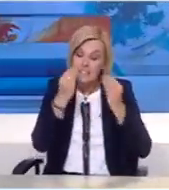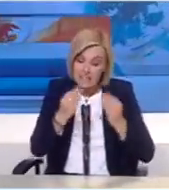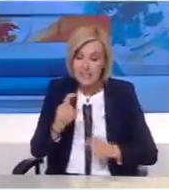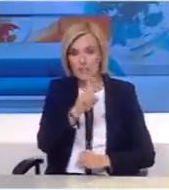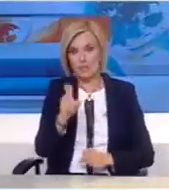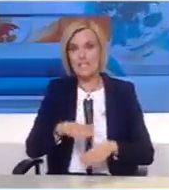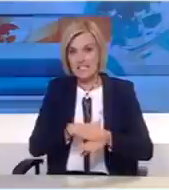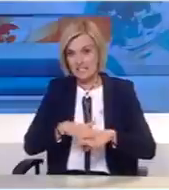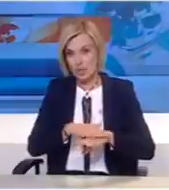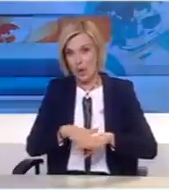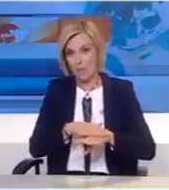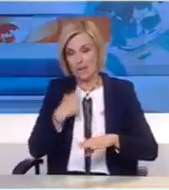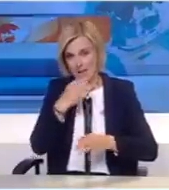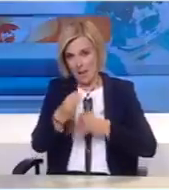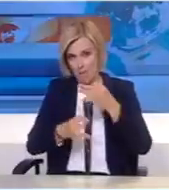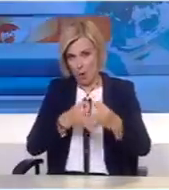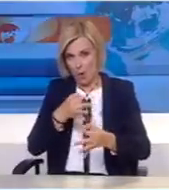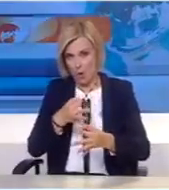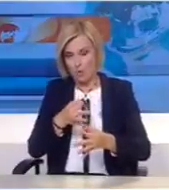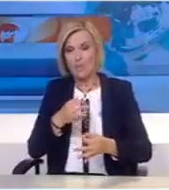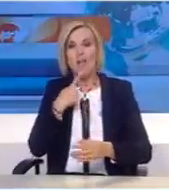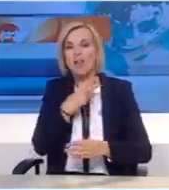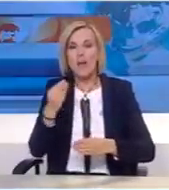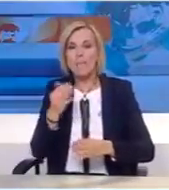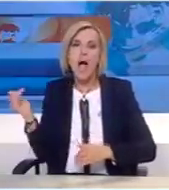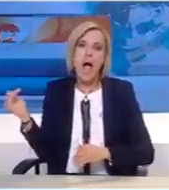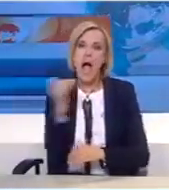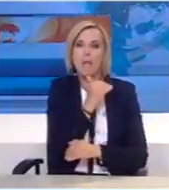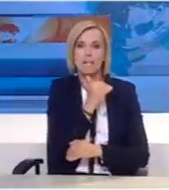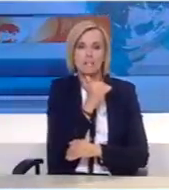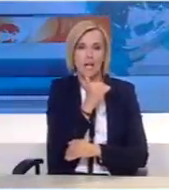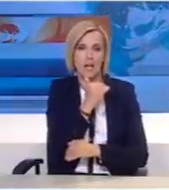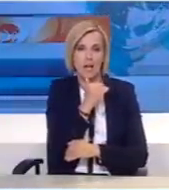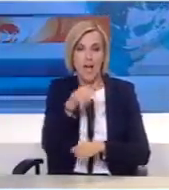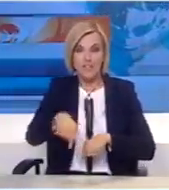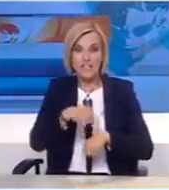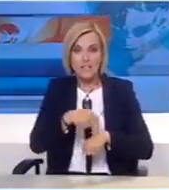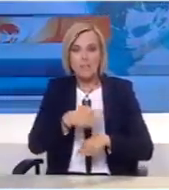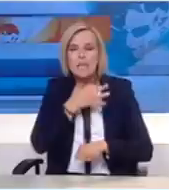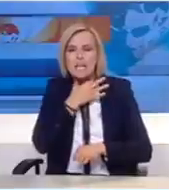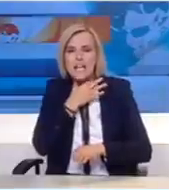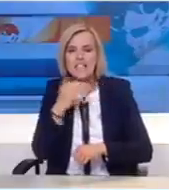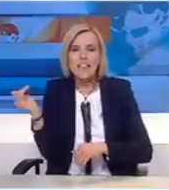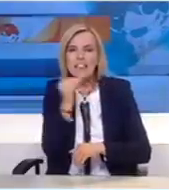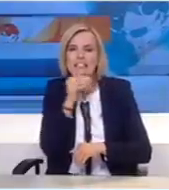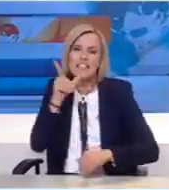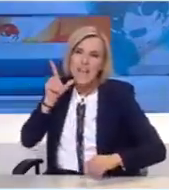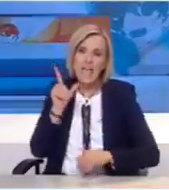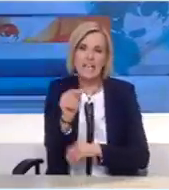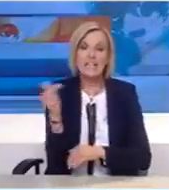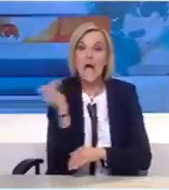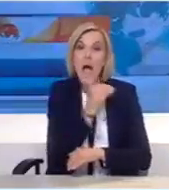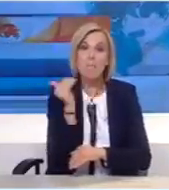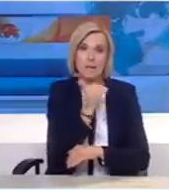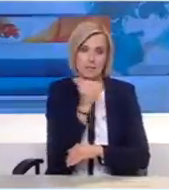που δευτερολογώ, αλλά να πω εδώ για την αμεσότητα. Η αμεσότητα σε αυτές τις καταστάσεις είναι πολύ σημαντική. Έχει δίκιο ο